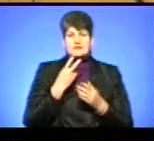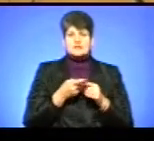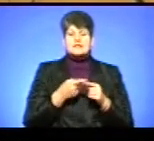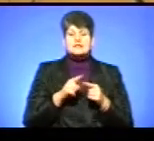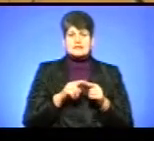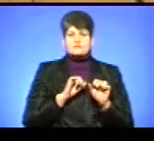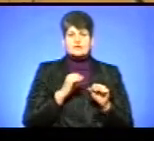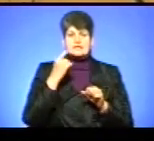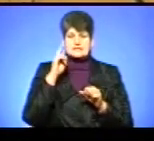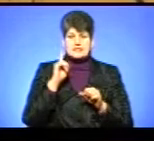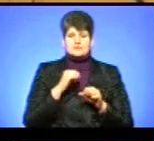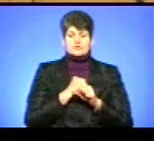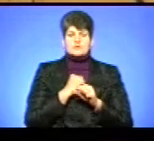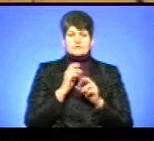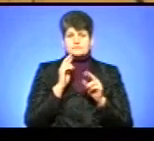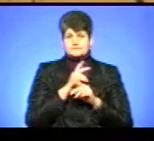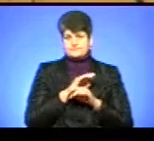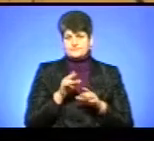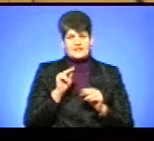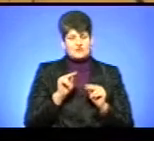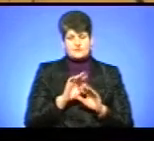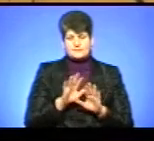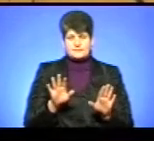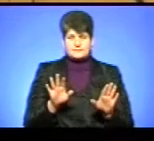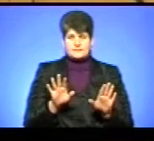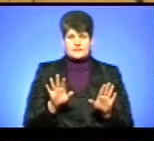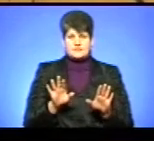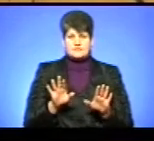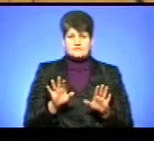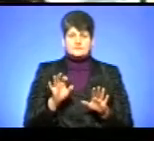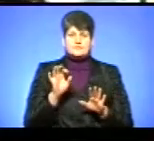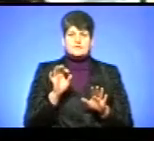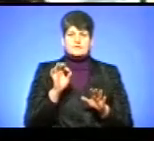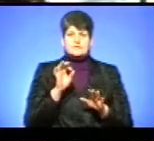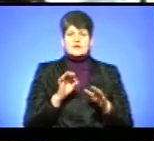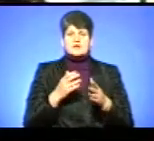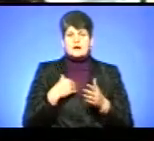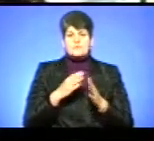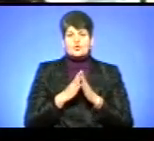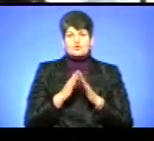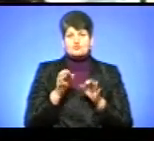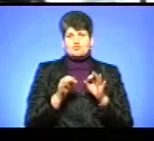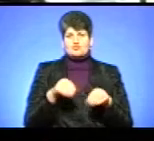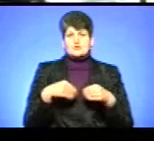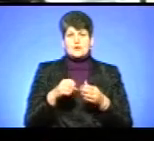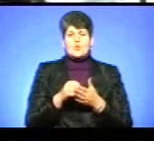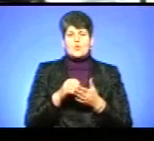адвокат знав і поступив недобросовісно. Вважаю, що зловживає своїми правами. Я прошу суд винести